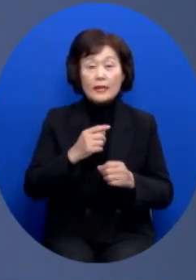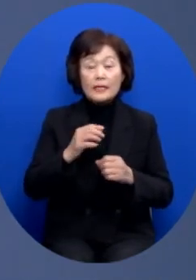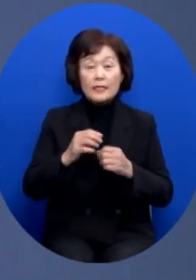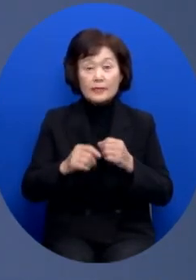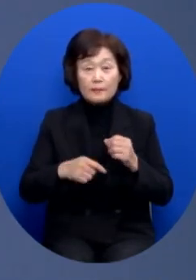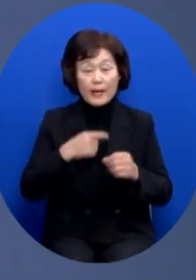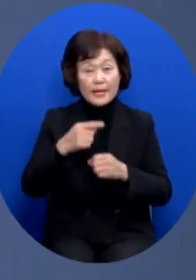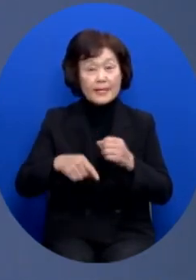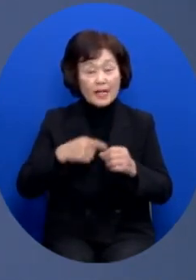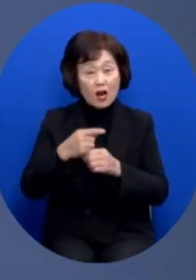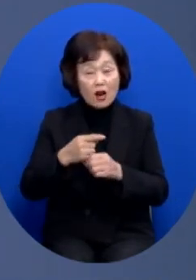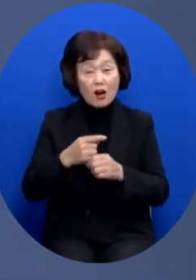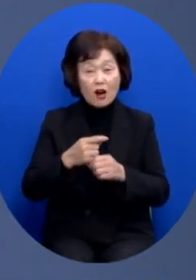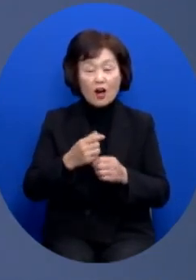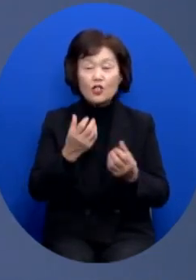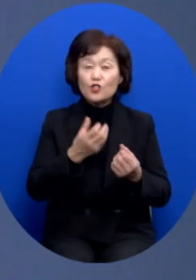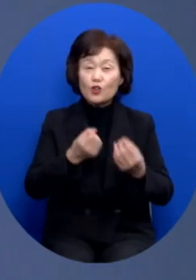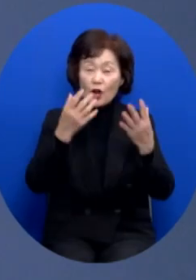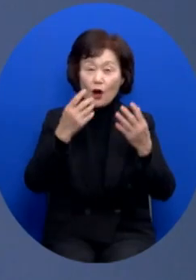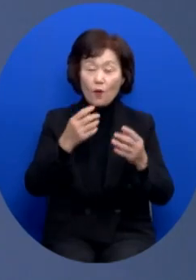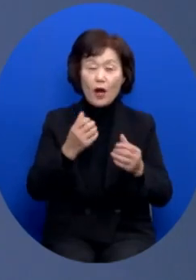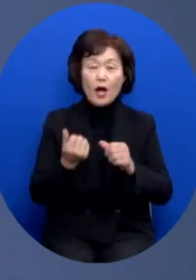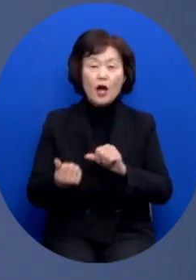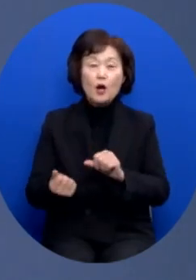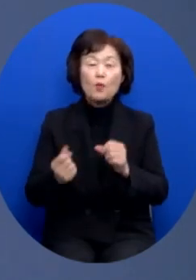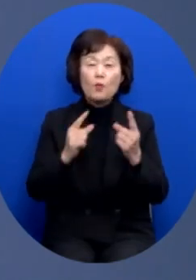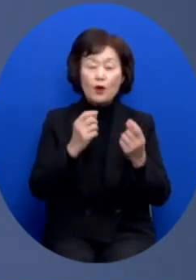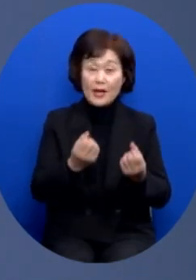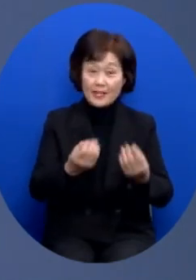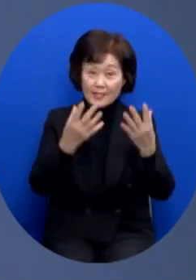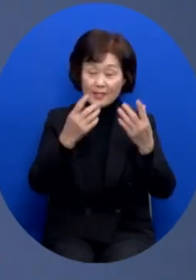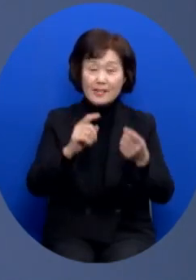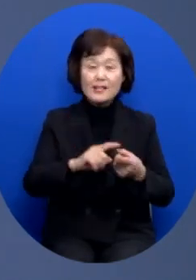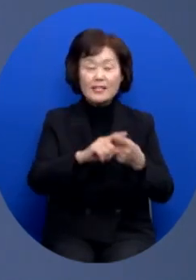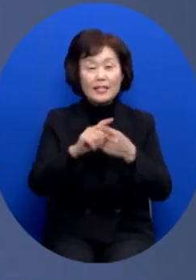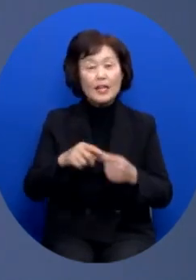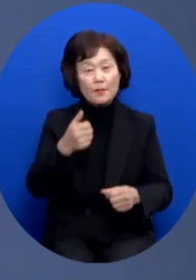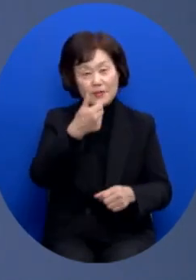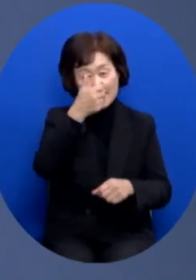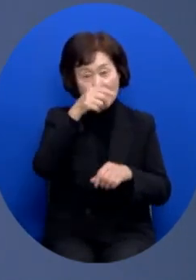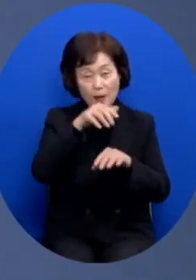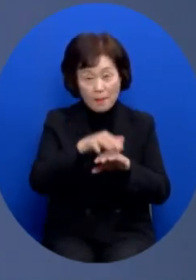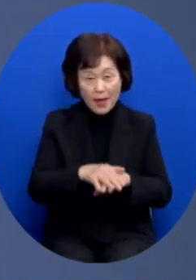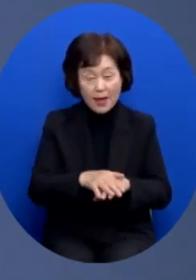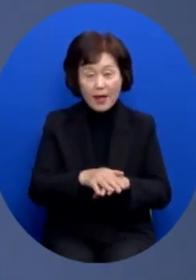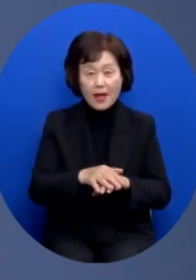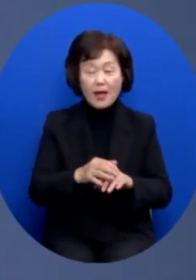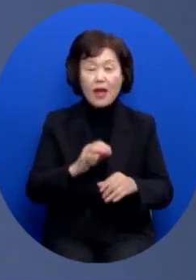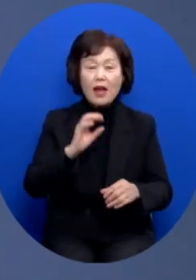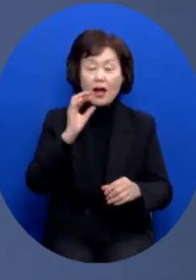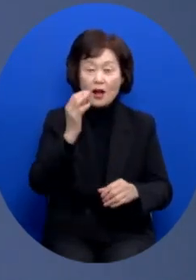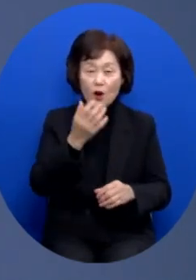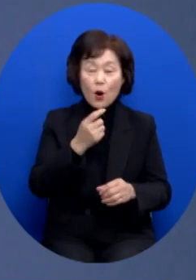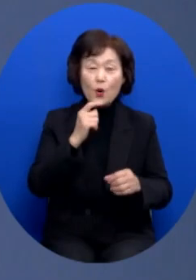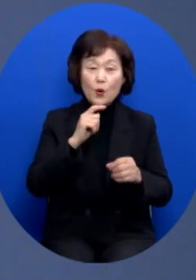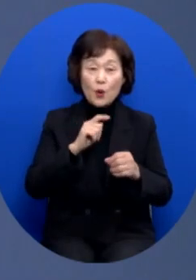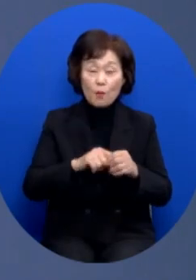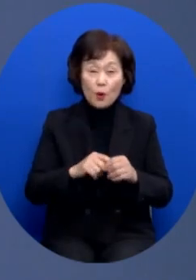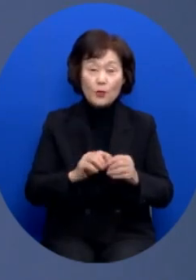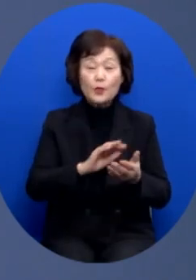비롯하여서 부활절 연합예배와 성시화를 위한 6.25와 8.15 특별